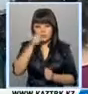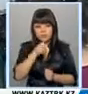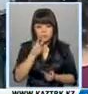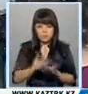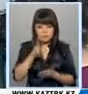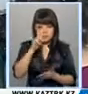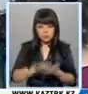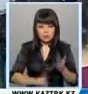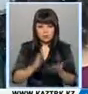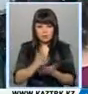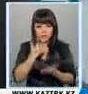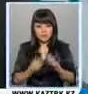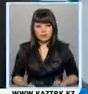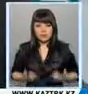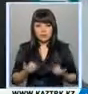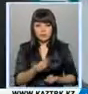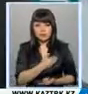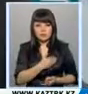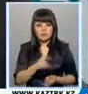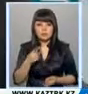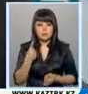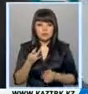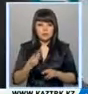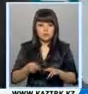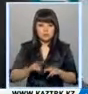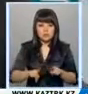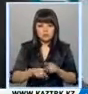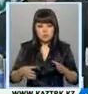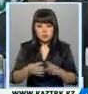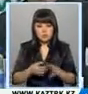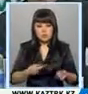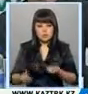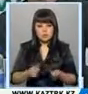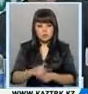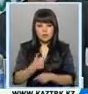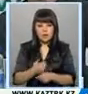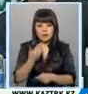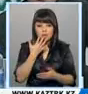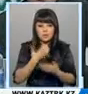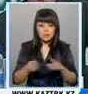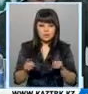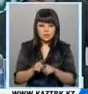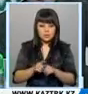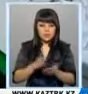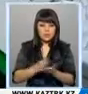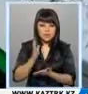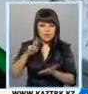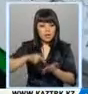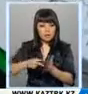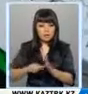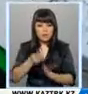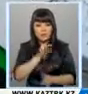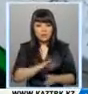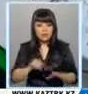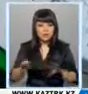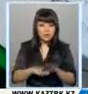жоғары сенімділік деңгейіне лайық деп таныған. Бұл бірінші ретте қор басшыларының жүргізген дұрыс инвестициялық стратегиясы мен салымшылардың көңілінен